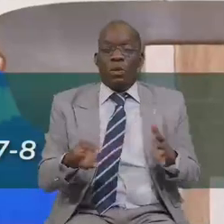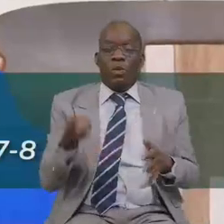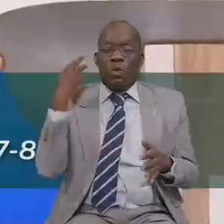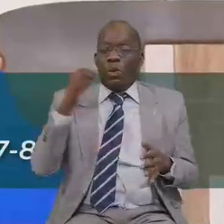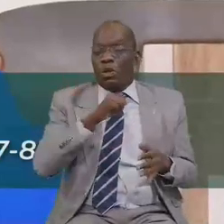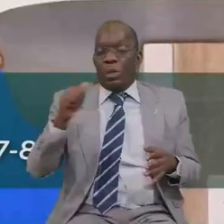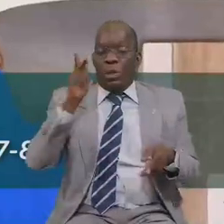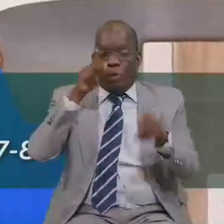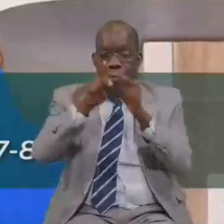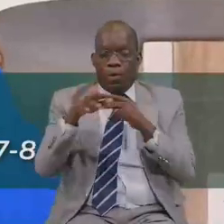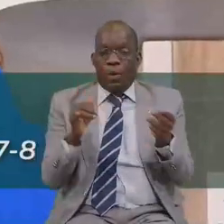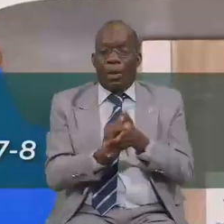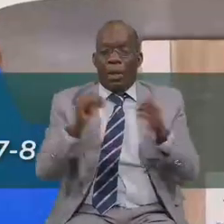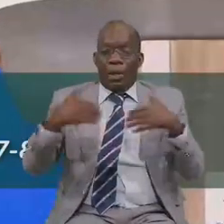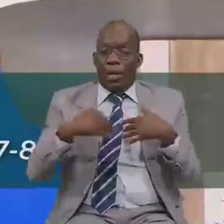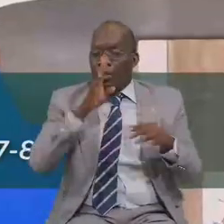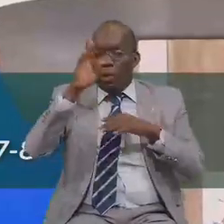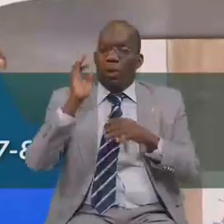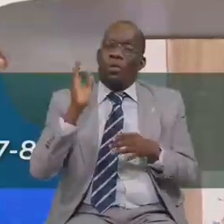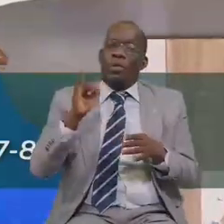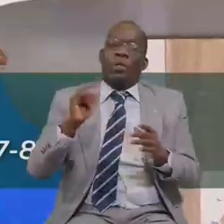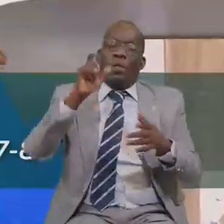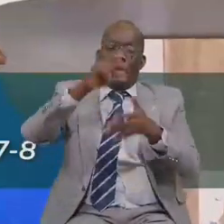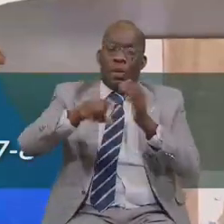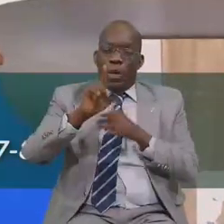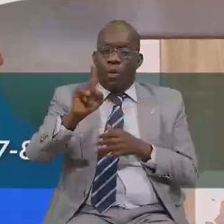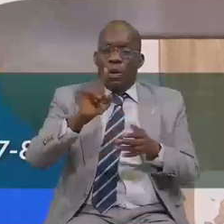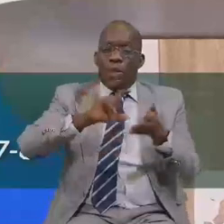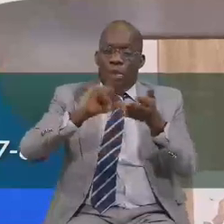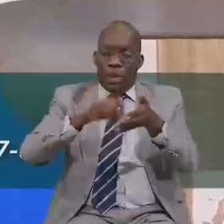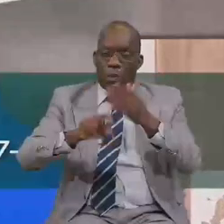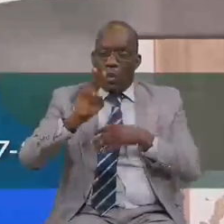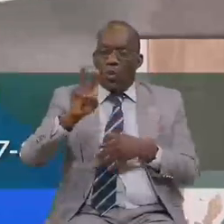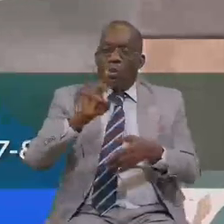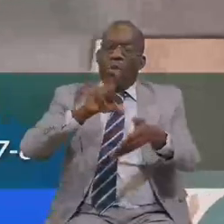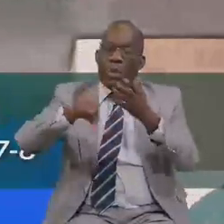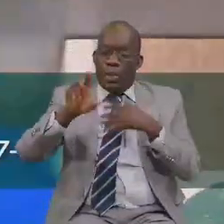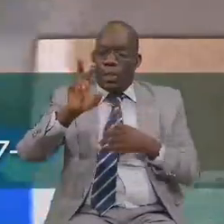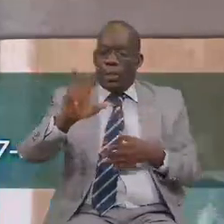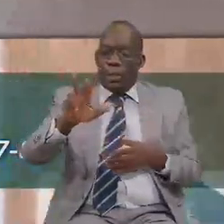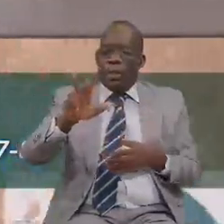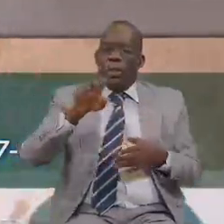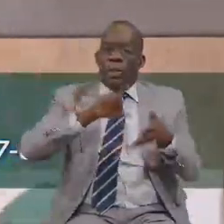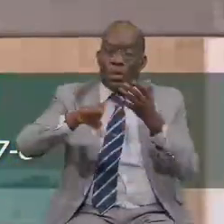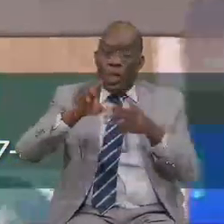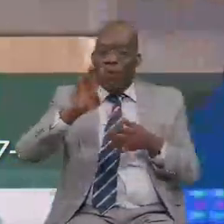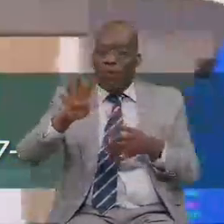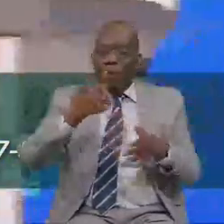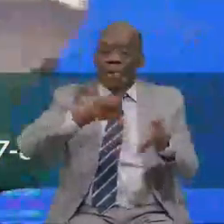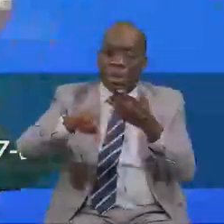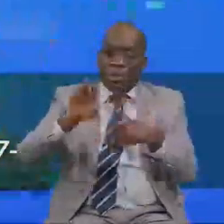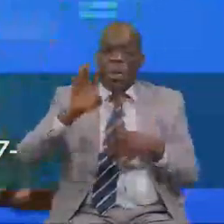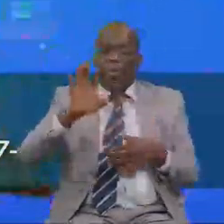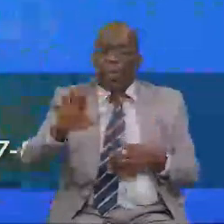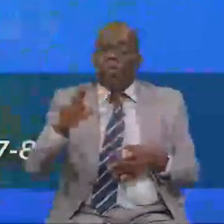C'est un prédicateur qui prêchait depuis chapitre 4, chapitre 5. Il avait dit à